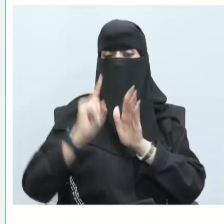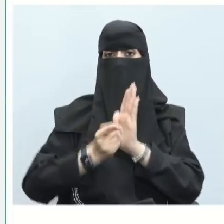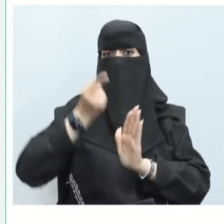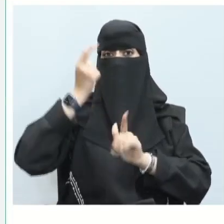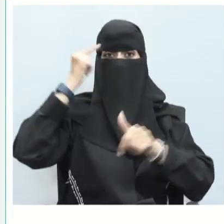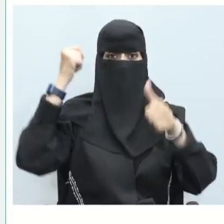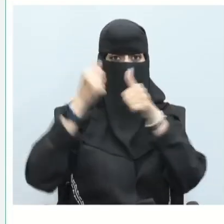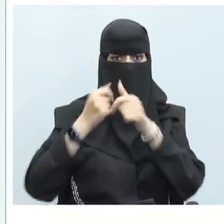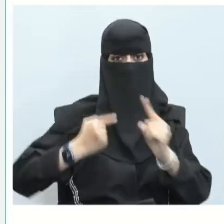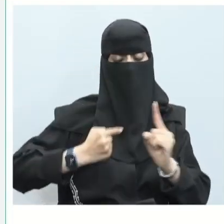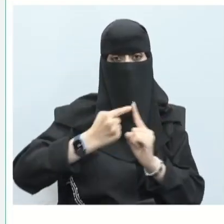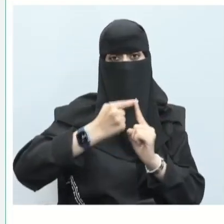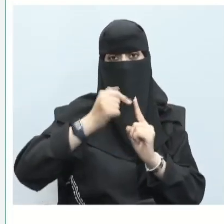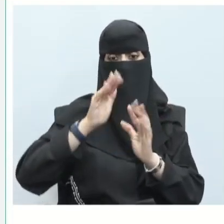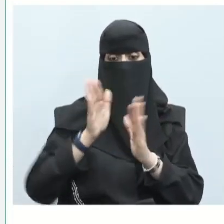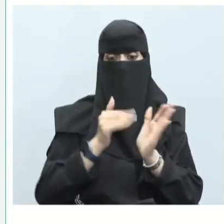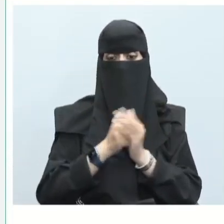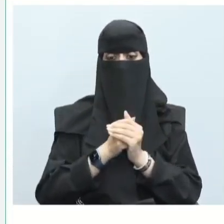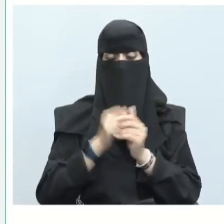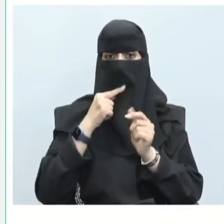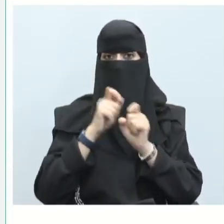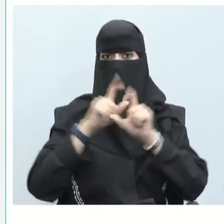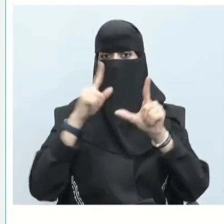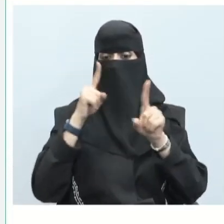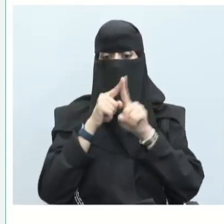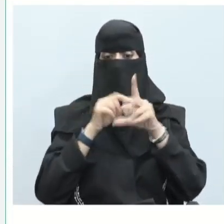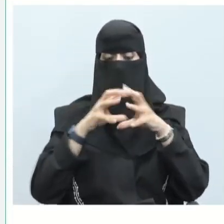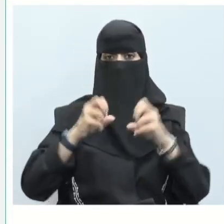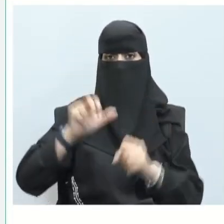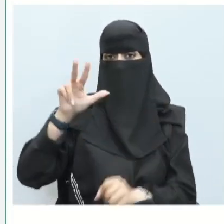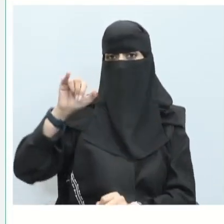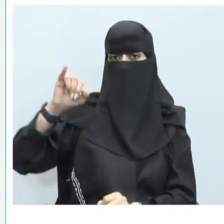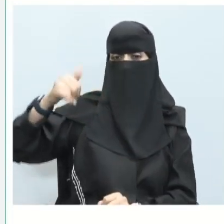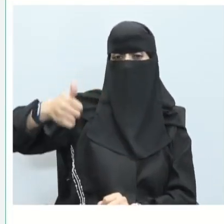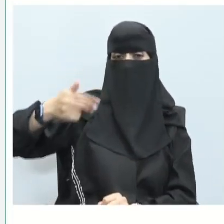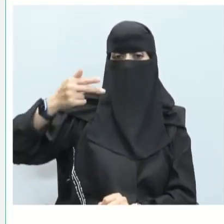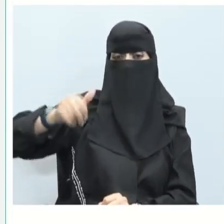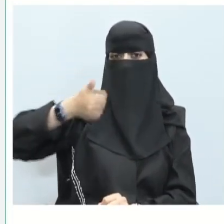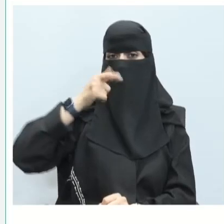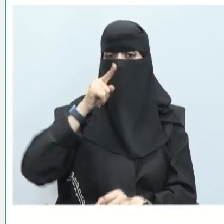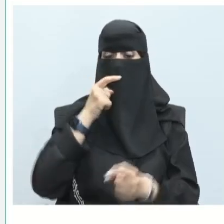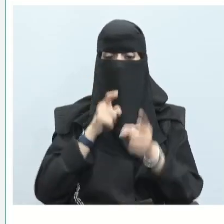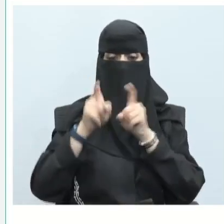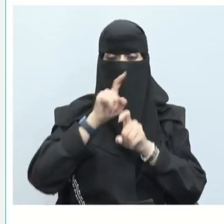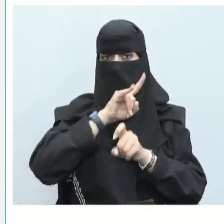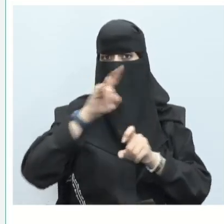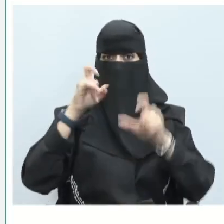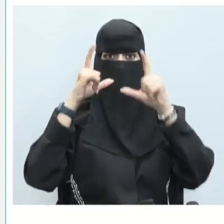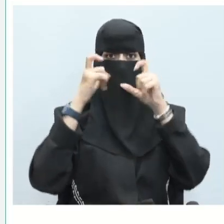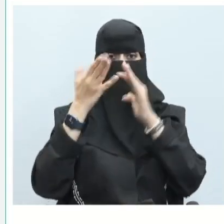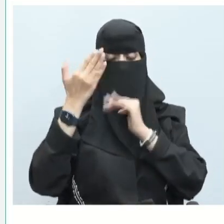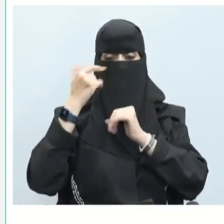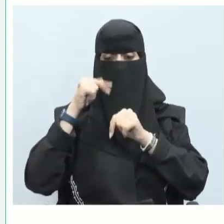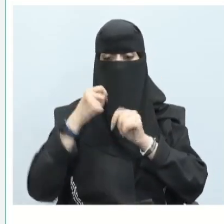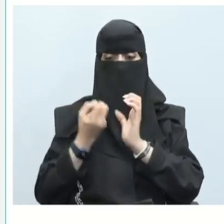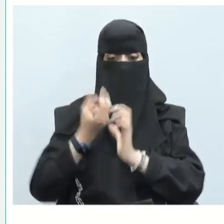نتذكر الاهداف ابين معنى المغالطات غير الصوريه استنتج